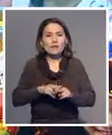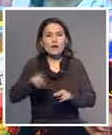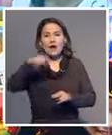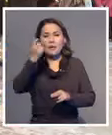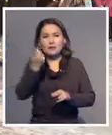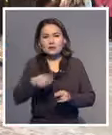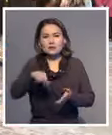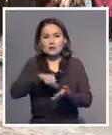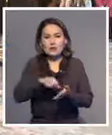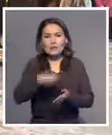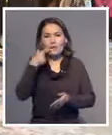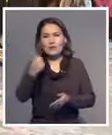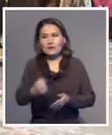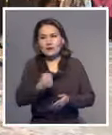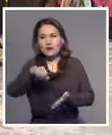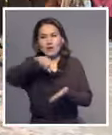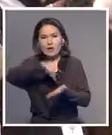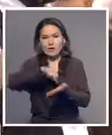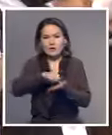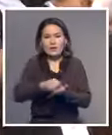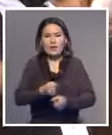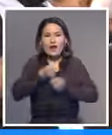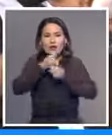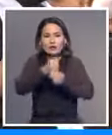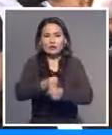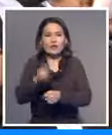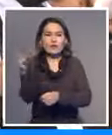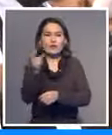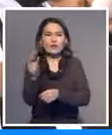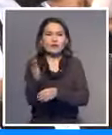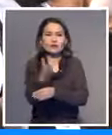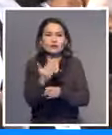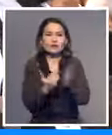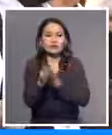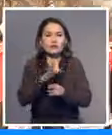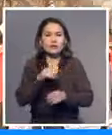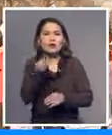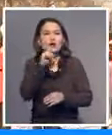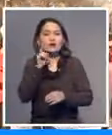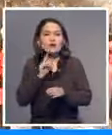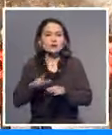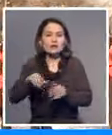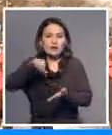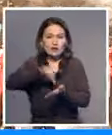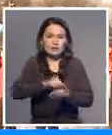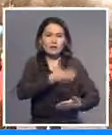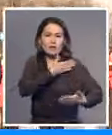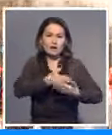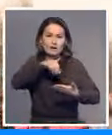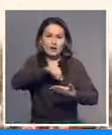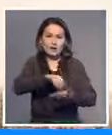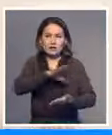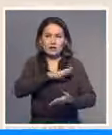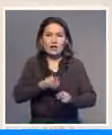қатысқан майдангер Михаил Подельников көтерді. Көпшілік өңір жастары ұйымдастырған жастар қоғамдық келісімді қолдайды атты флешмобты да ерекше